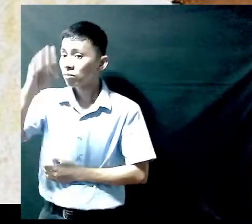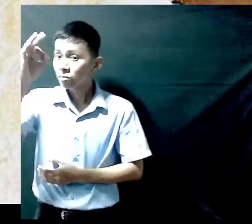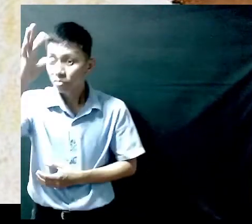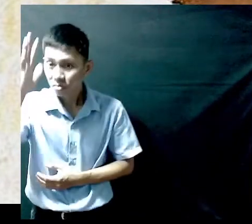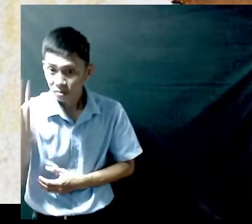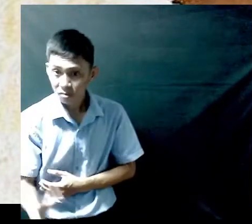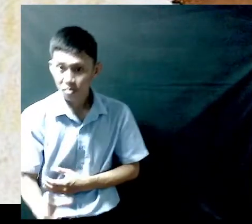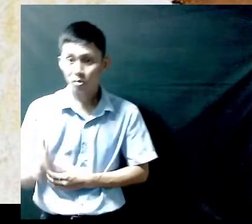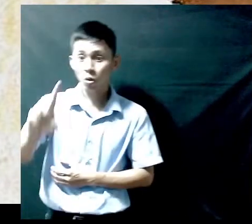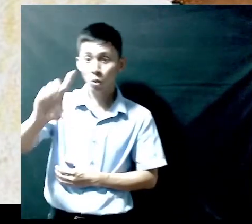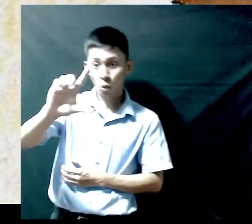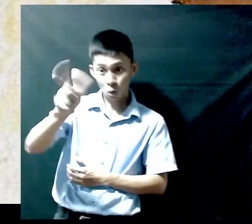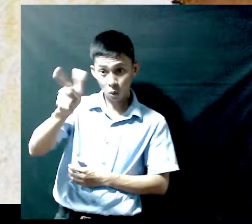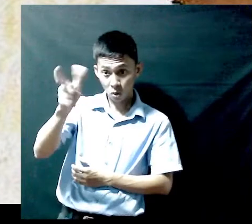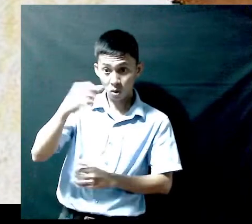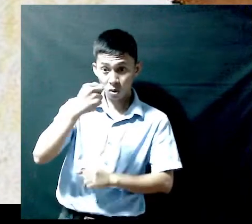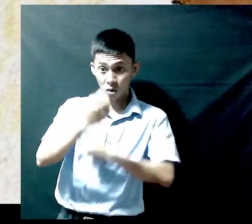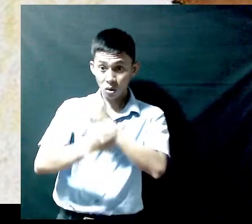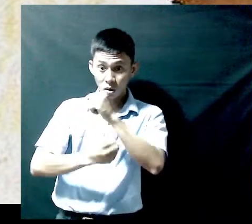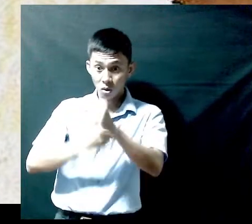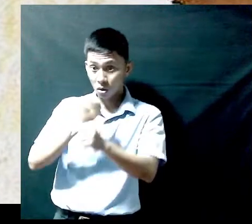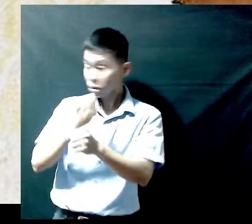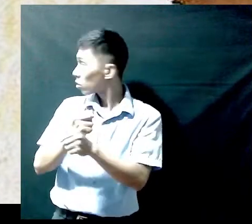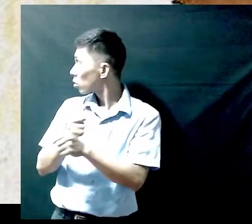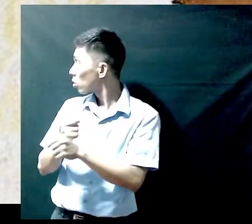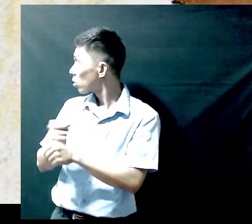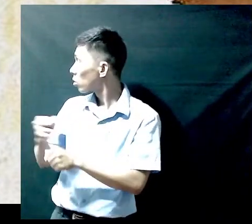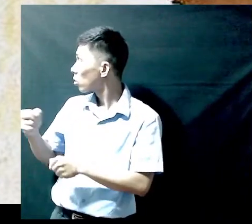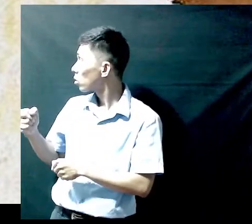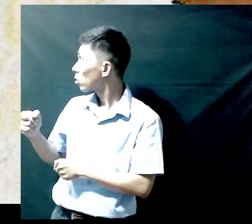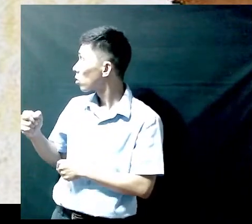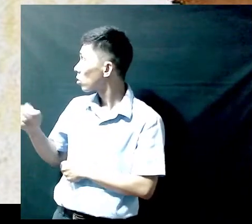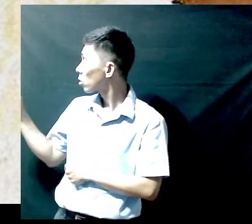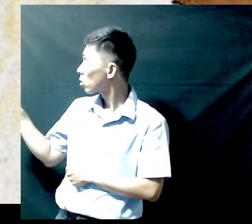Almost 20 years. Pastor, ilang taong ka nang nagpapastor?